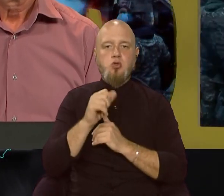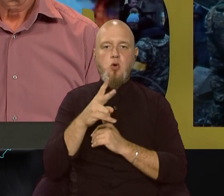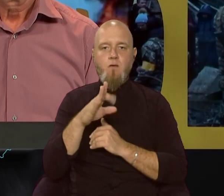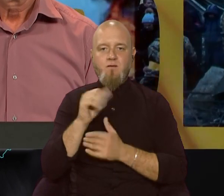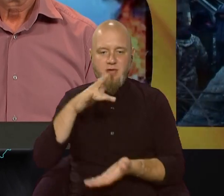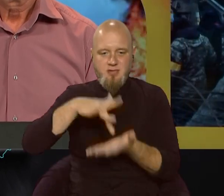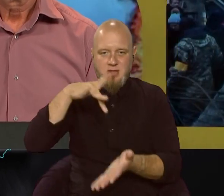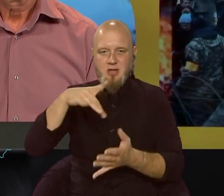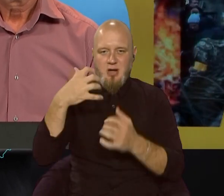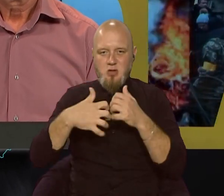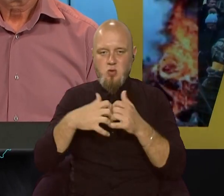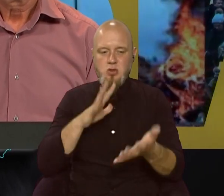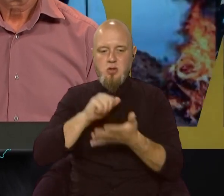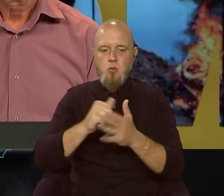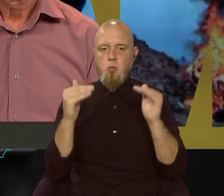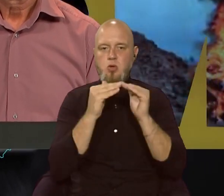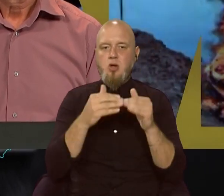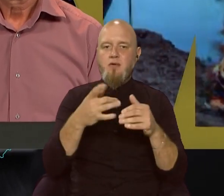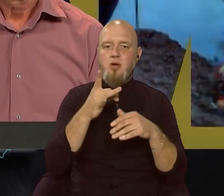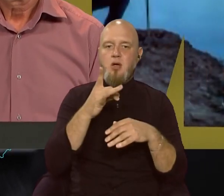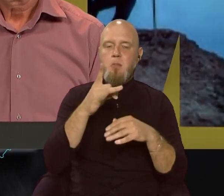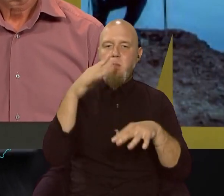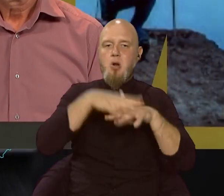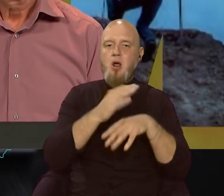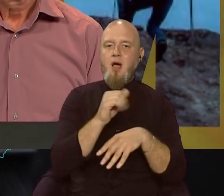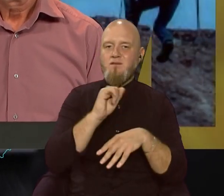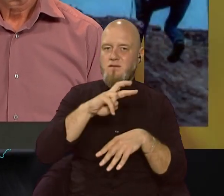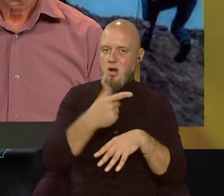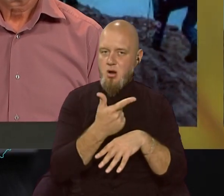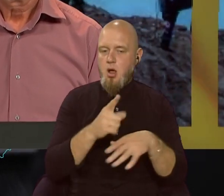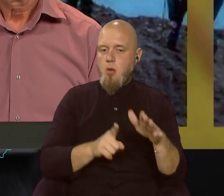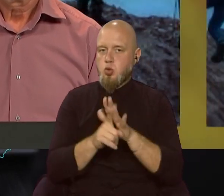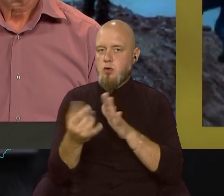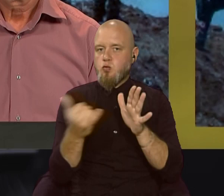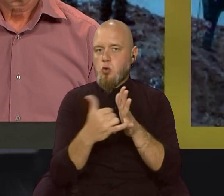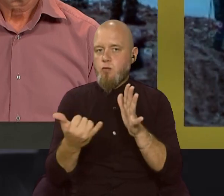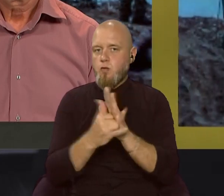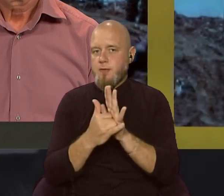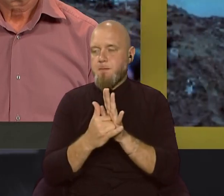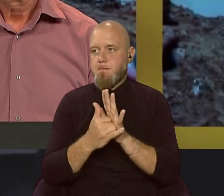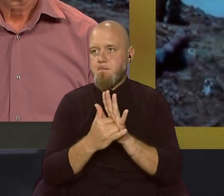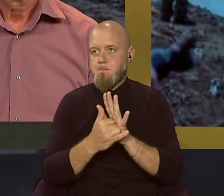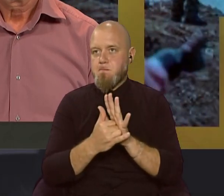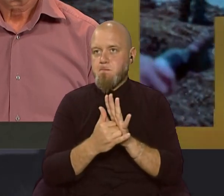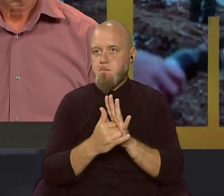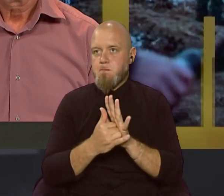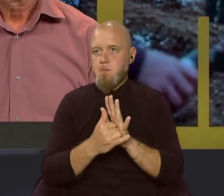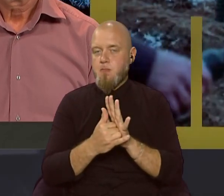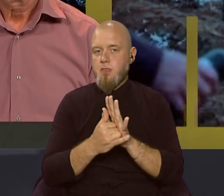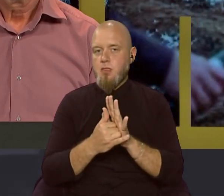захопленій будівлі Райфайзенбанку «Аваль», починають встановлювати